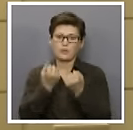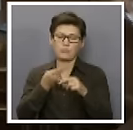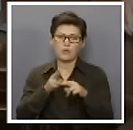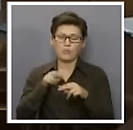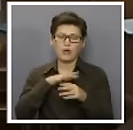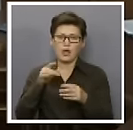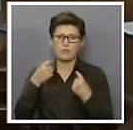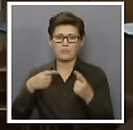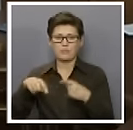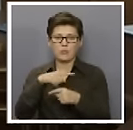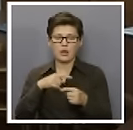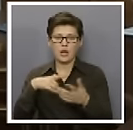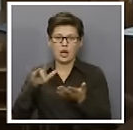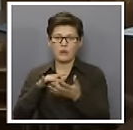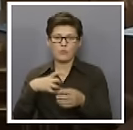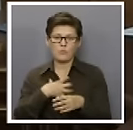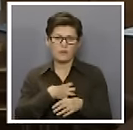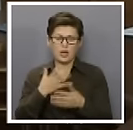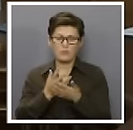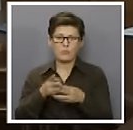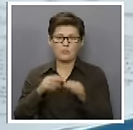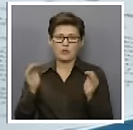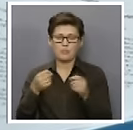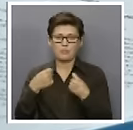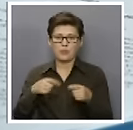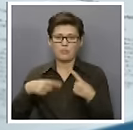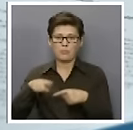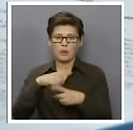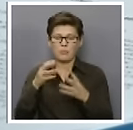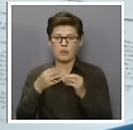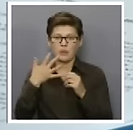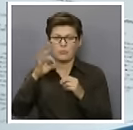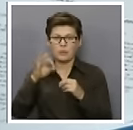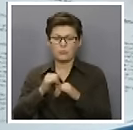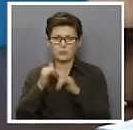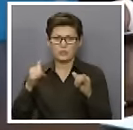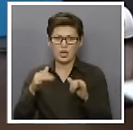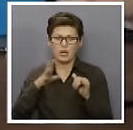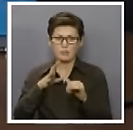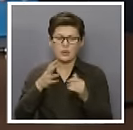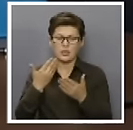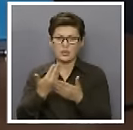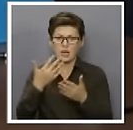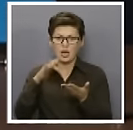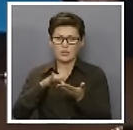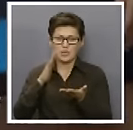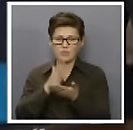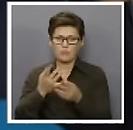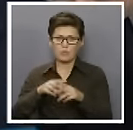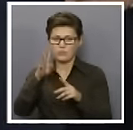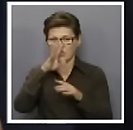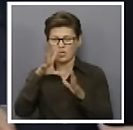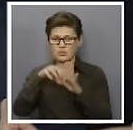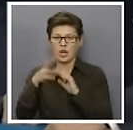қала үшін маңызды сала, себебі еліміздегі шағын бизнес несиесі портфелінің 50%-ын астамы алып шаһарға тиесілі. Тек қана 4 айдың